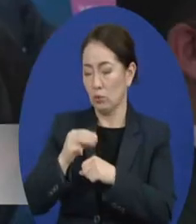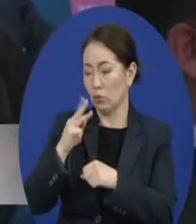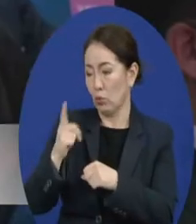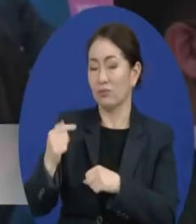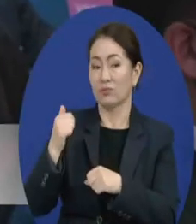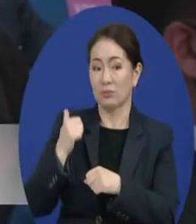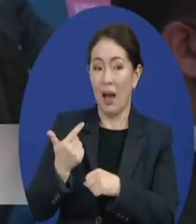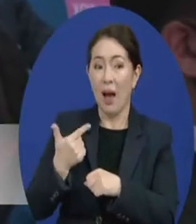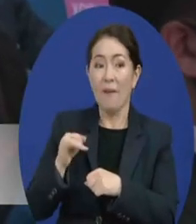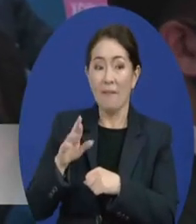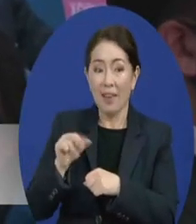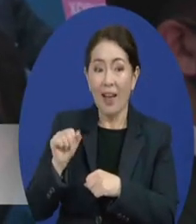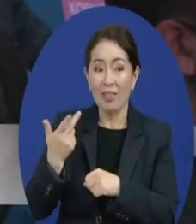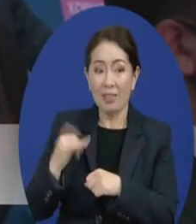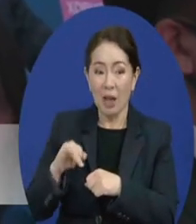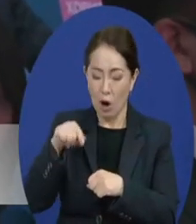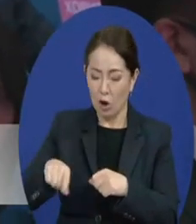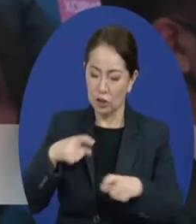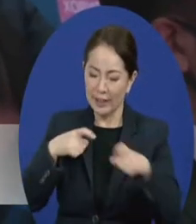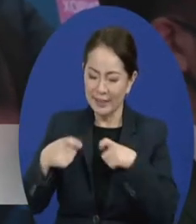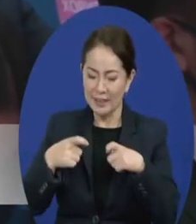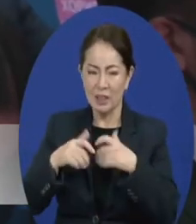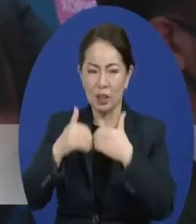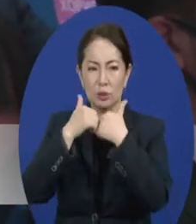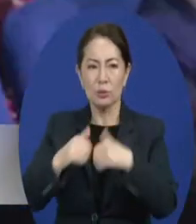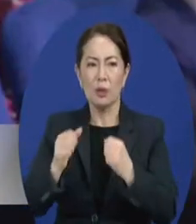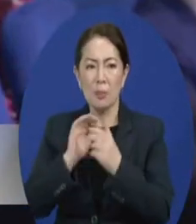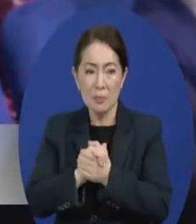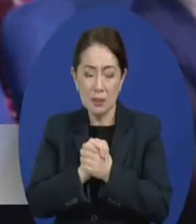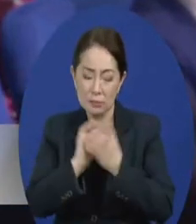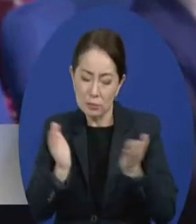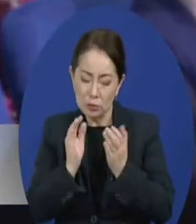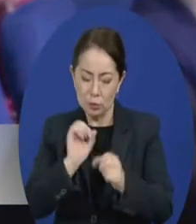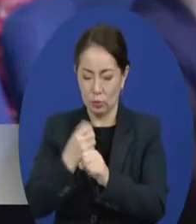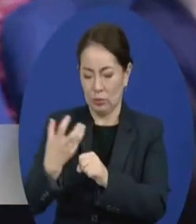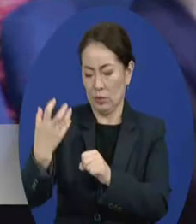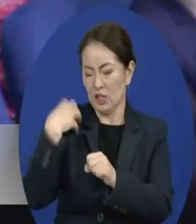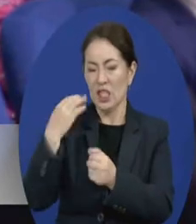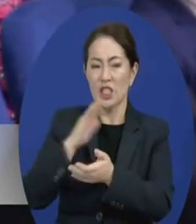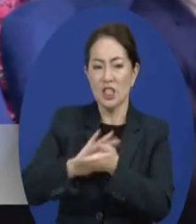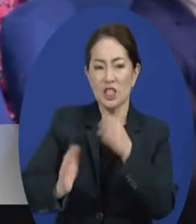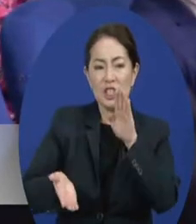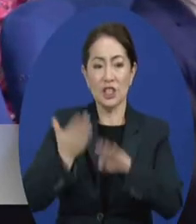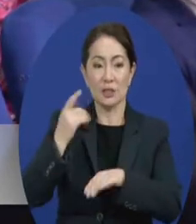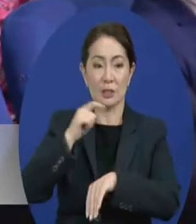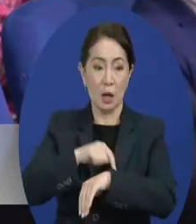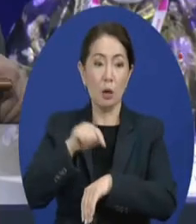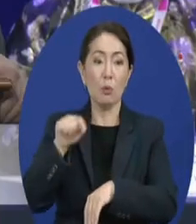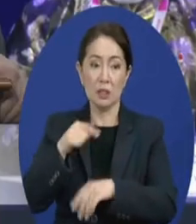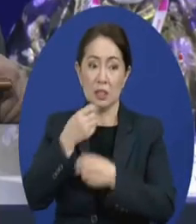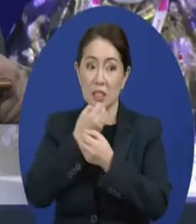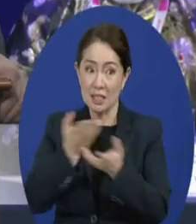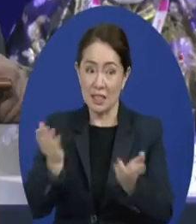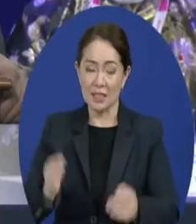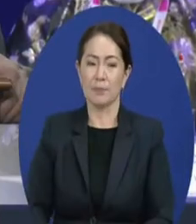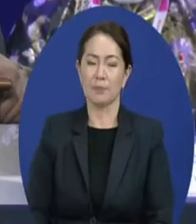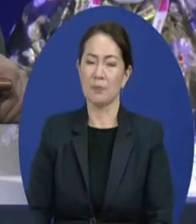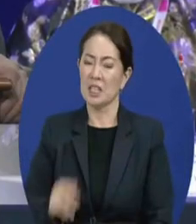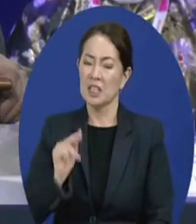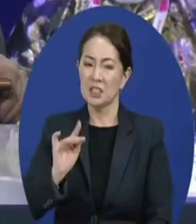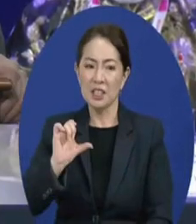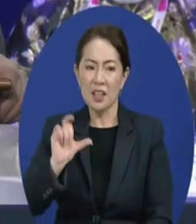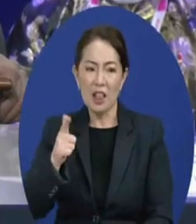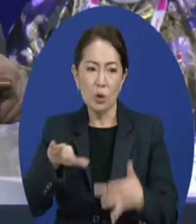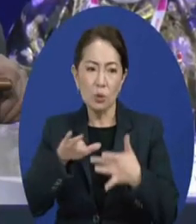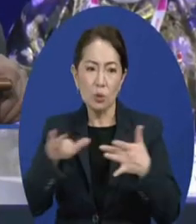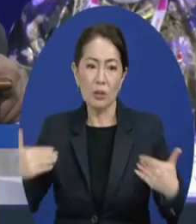түүхтэй. Харин одоо эдийн засгийн тусгаар тогтнолоо бэхжүүлэх үүрэг хүлээж шин сэргэлтийг авчрах цаг нь болсон гэлээ. Чинээлэг дундаж